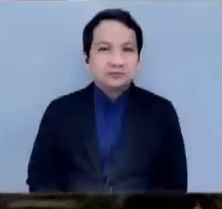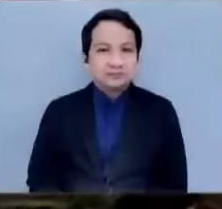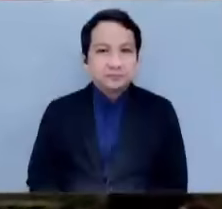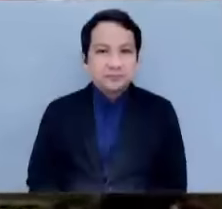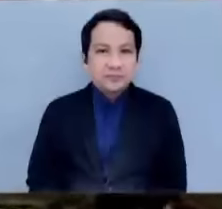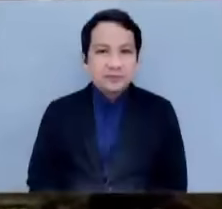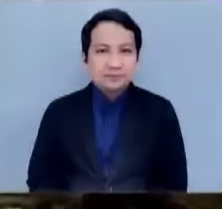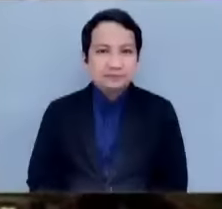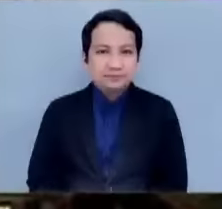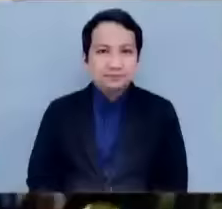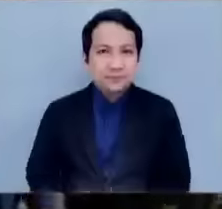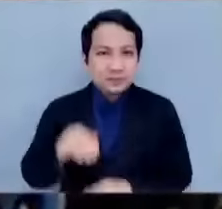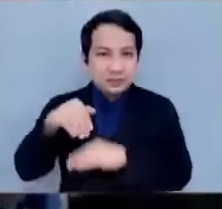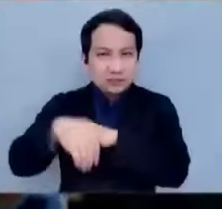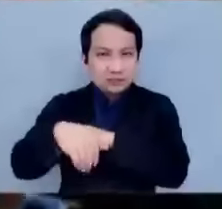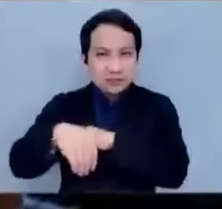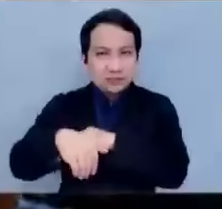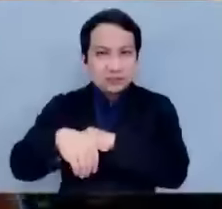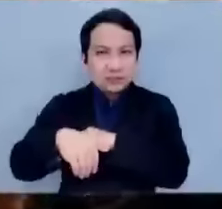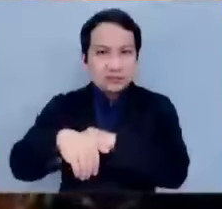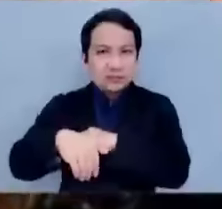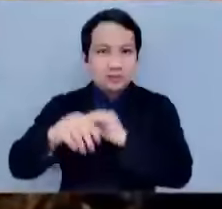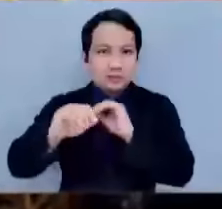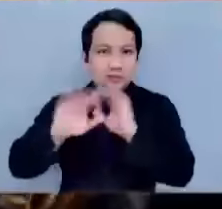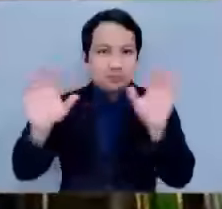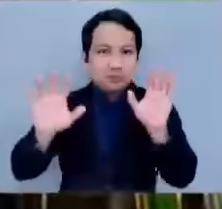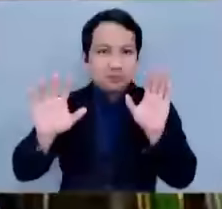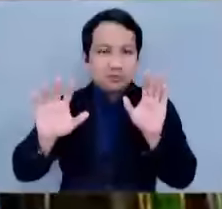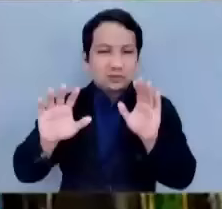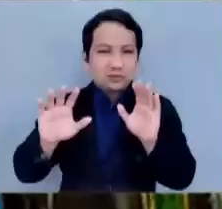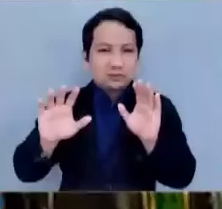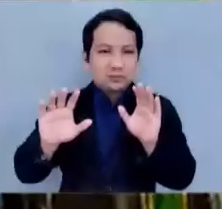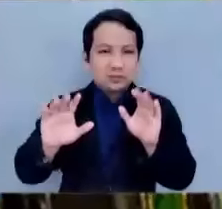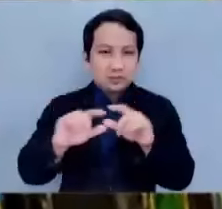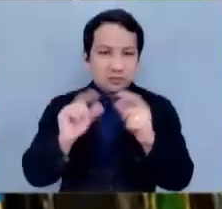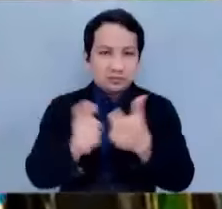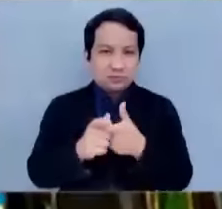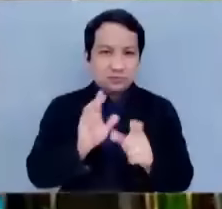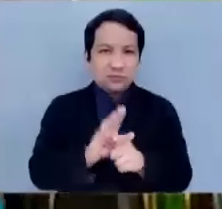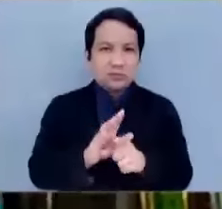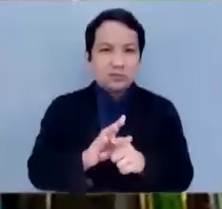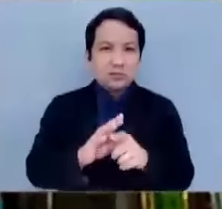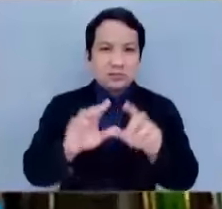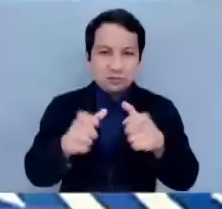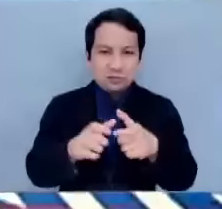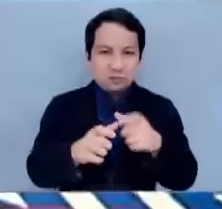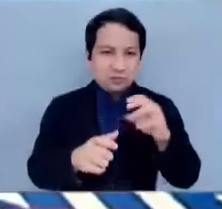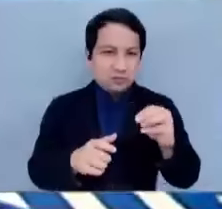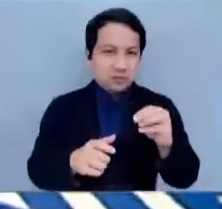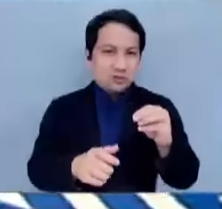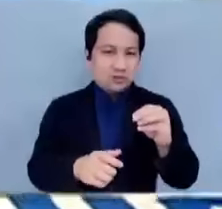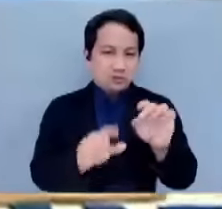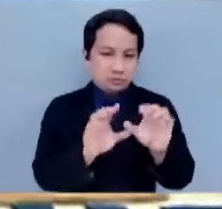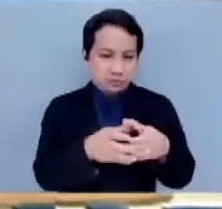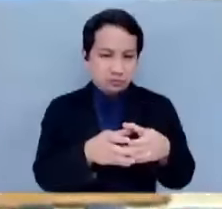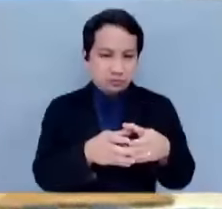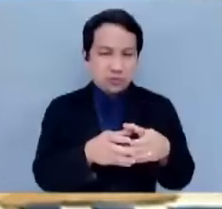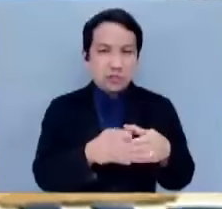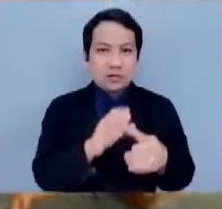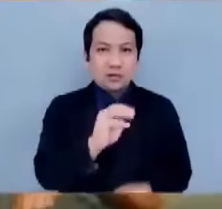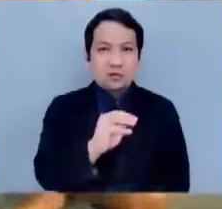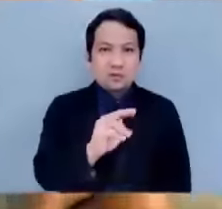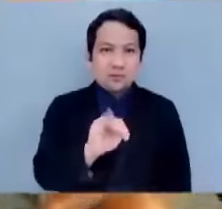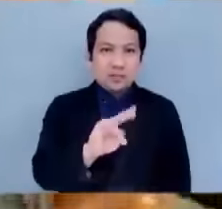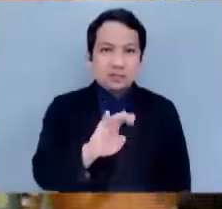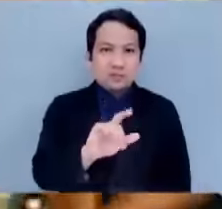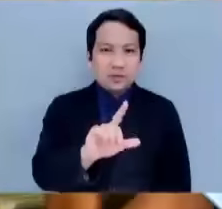Gabi na, pero maliwanag na maliwanag pa rin ang ipinaglalaban ng transport groups na manibela at pistol. Aabot sa 10,000 jeepney